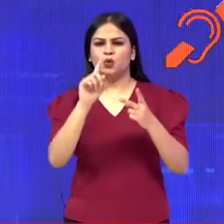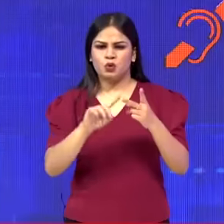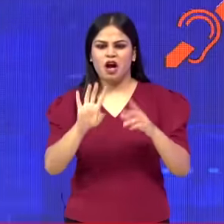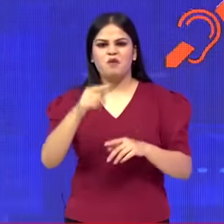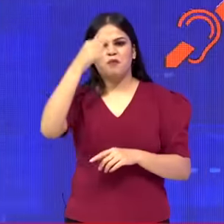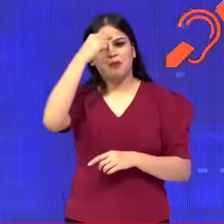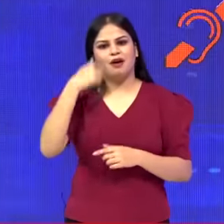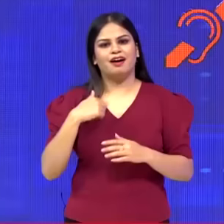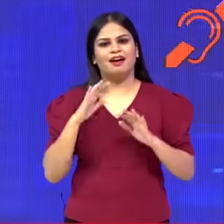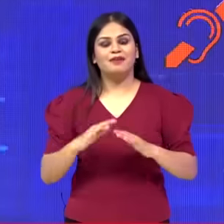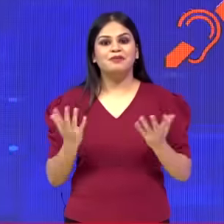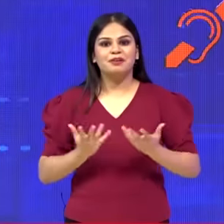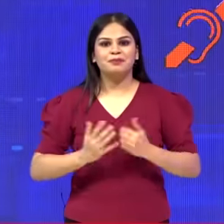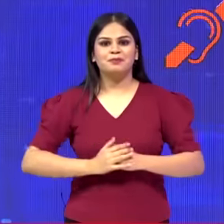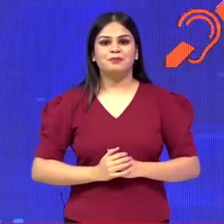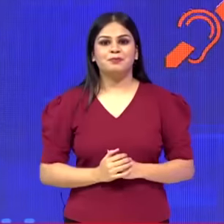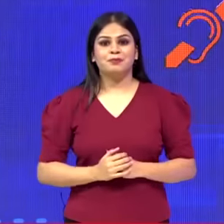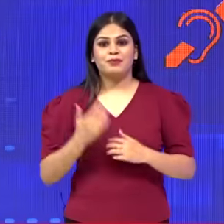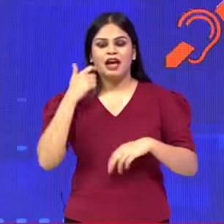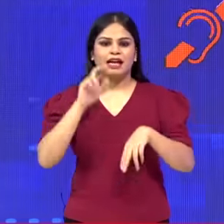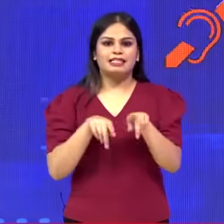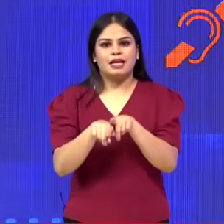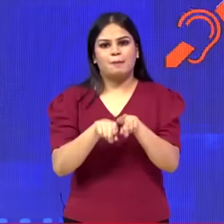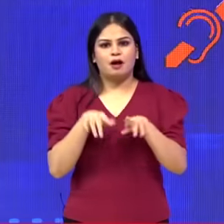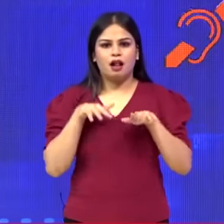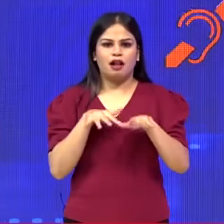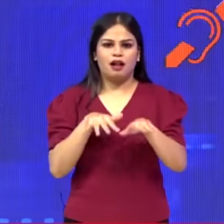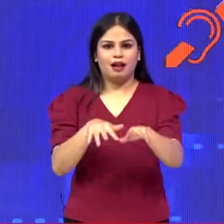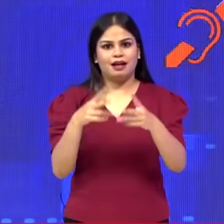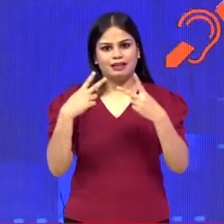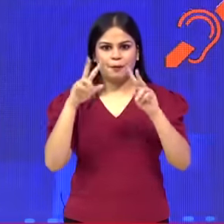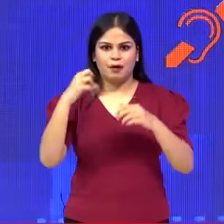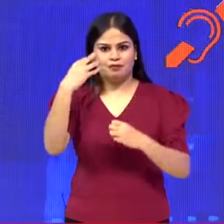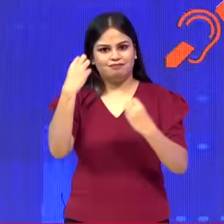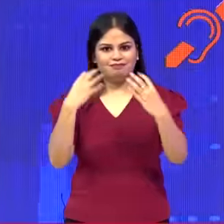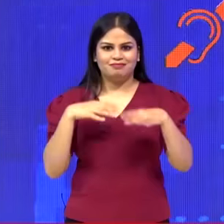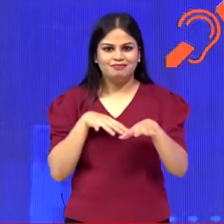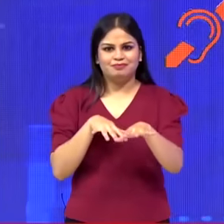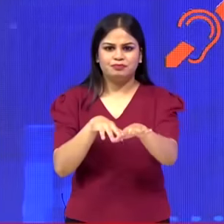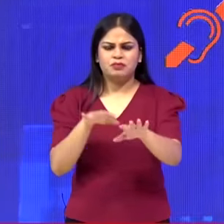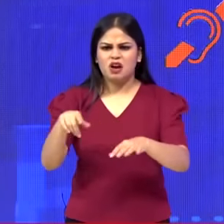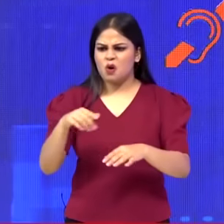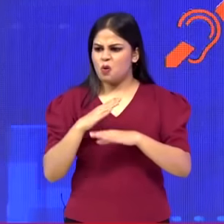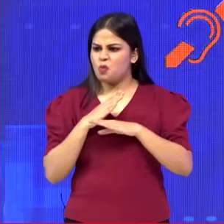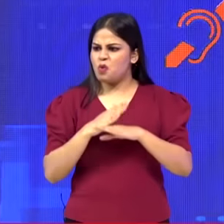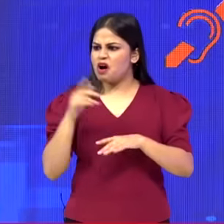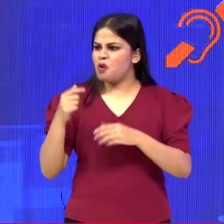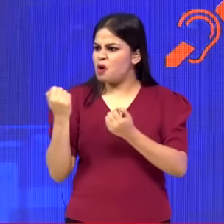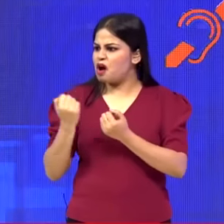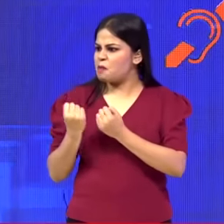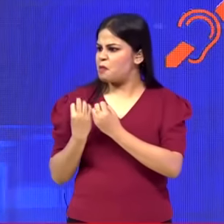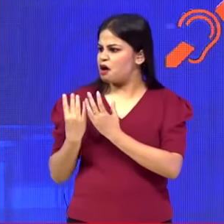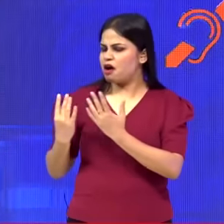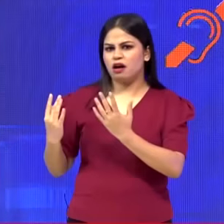प्रॉब्लम है कि जब ट्रैफिक में होते हैं तो इतनी सारी सिक्योरिटी गाड़ियाँ, यू